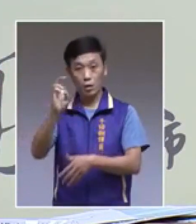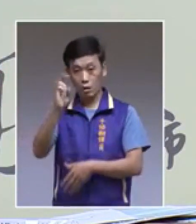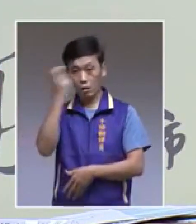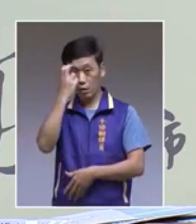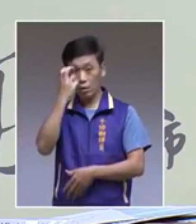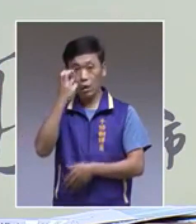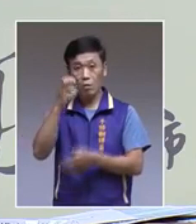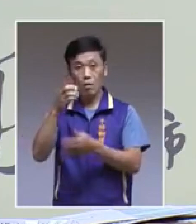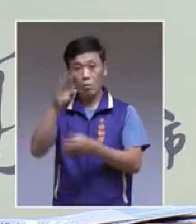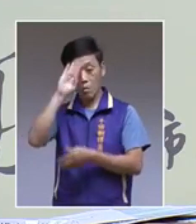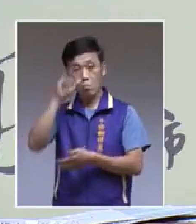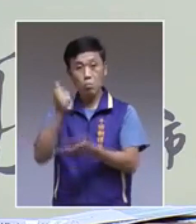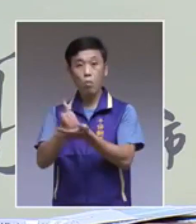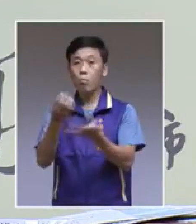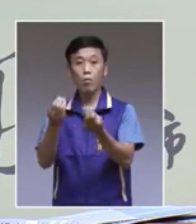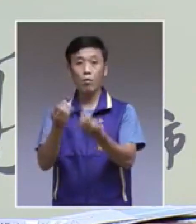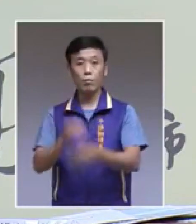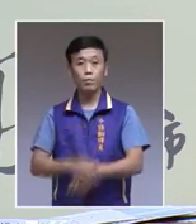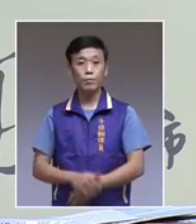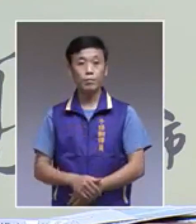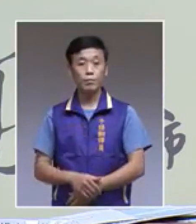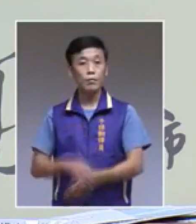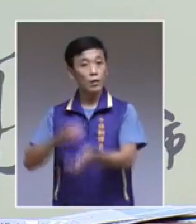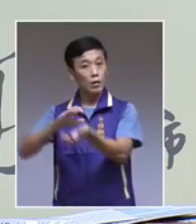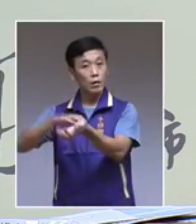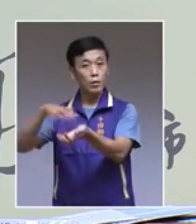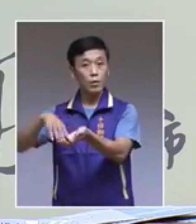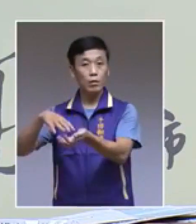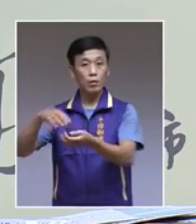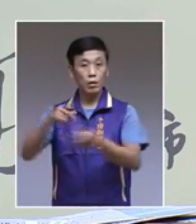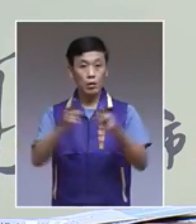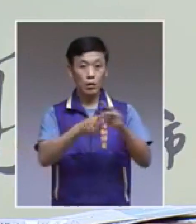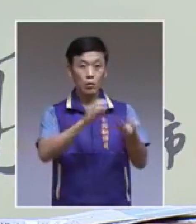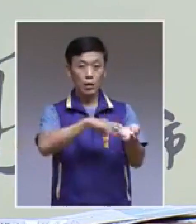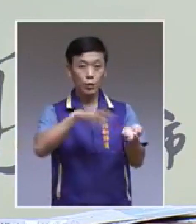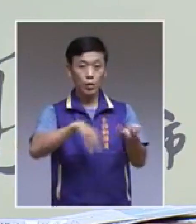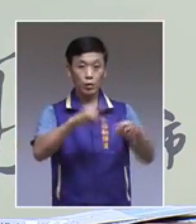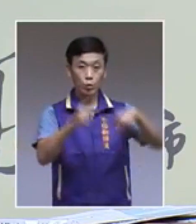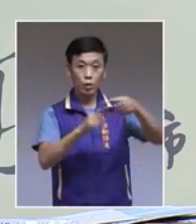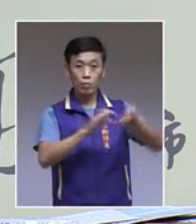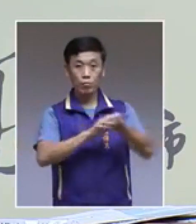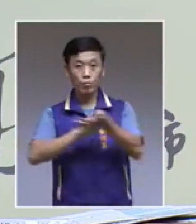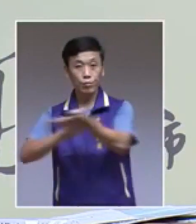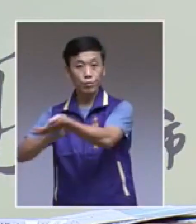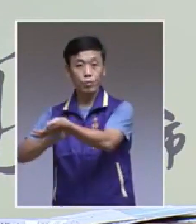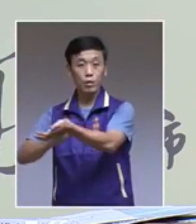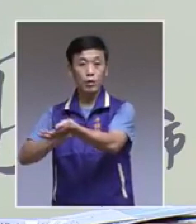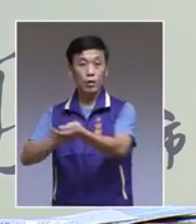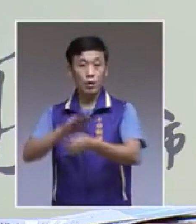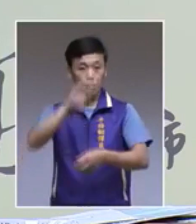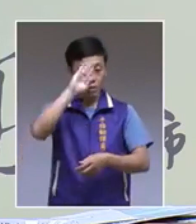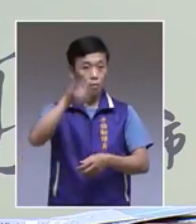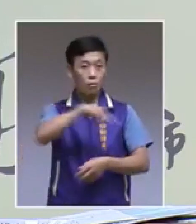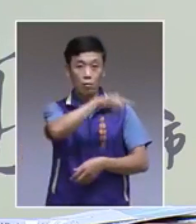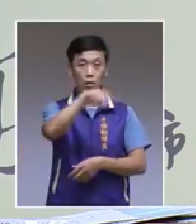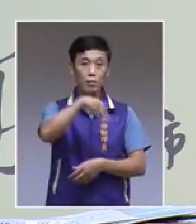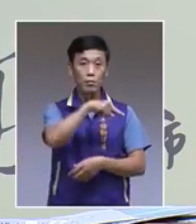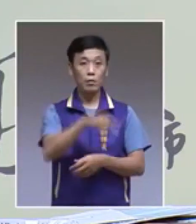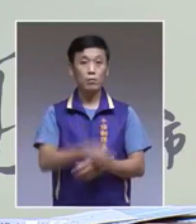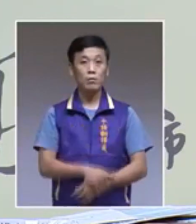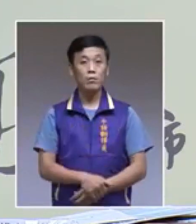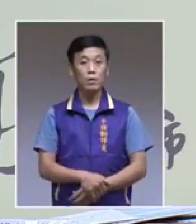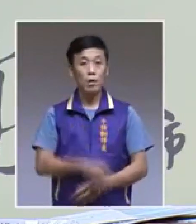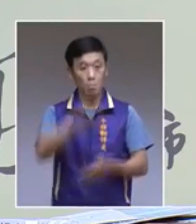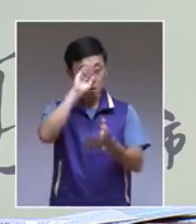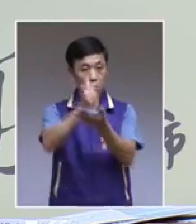们的包括这个医院诊所转诊的这些病人也没有任何一例